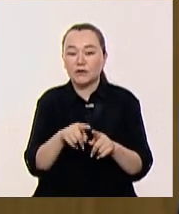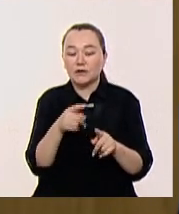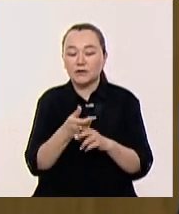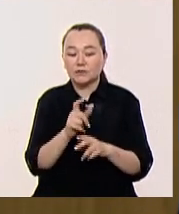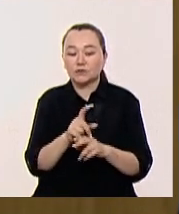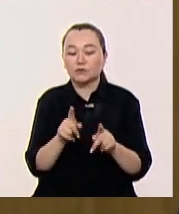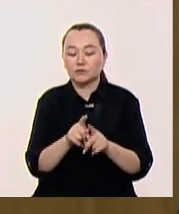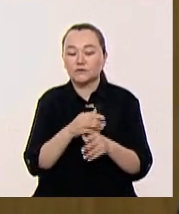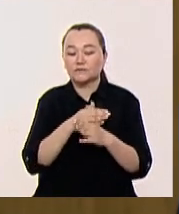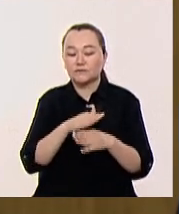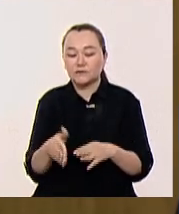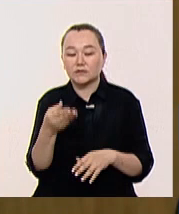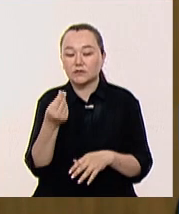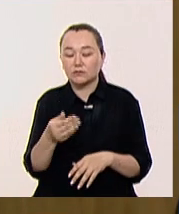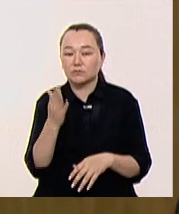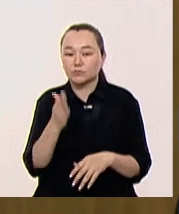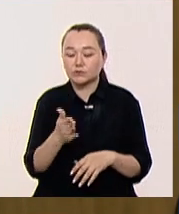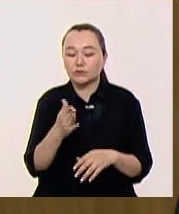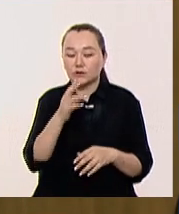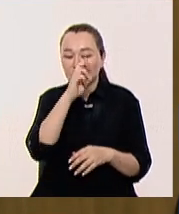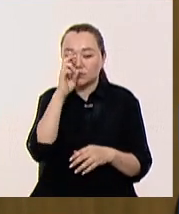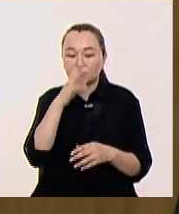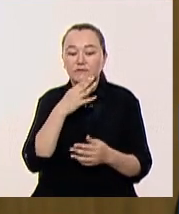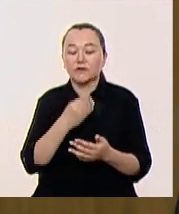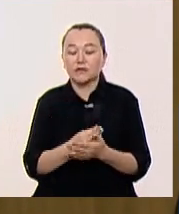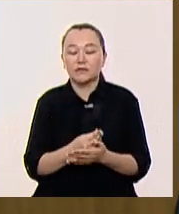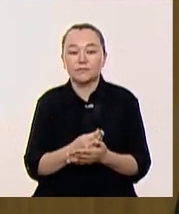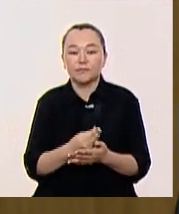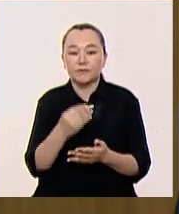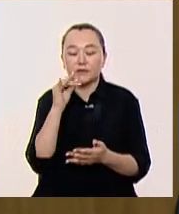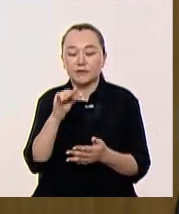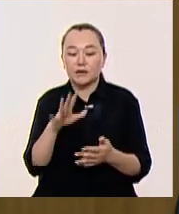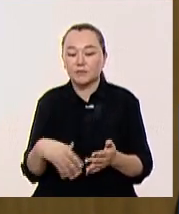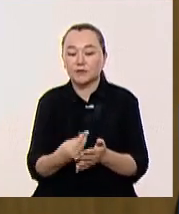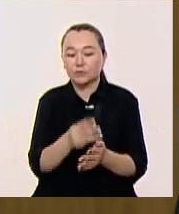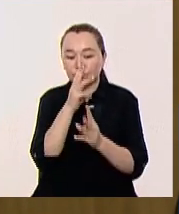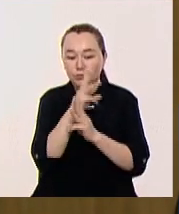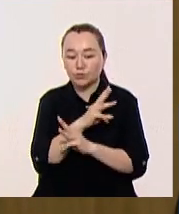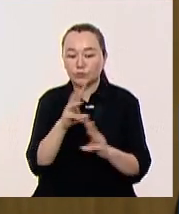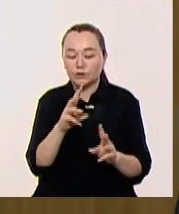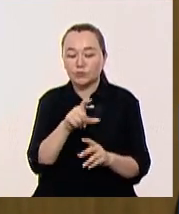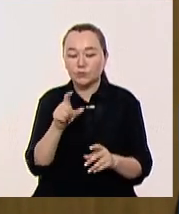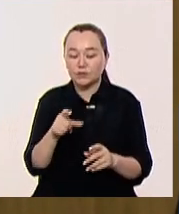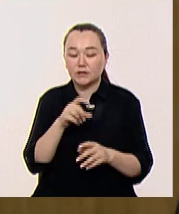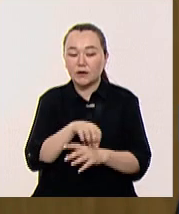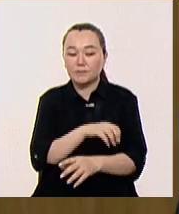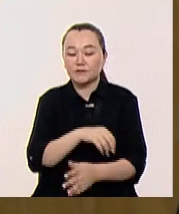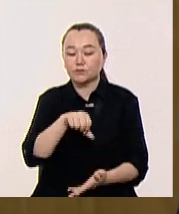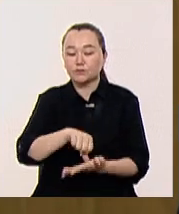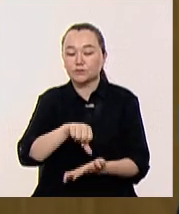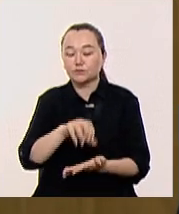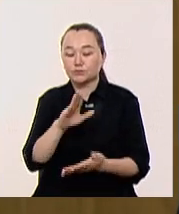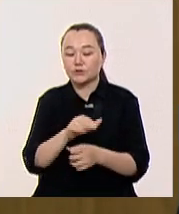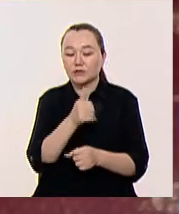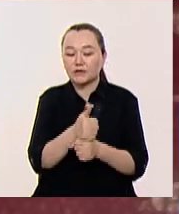На это тоже выделяются средства государства и оплата труда членов привлеченных комиссий. Вот